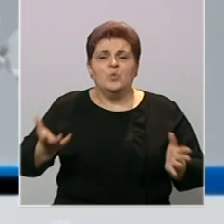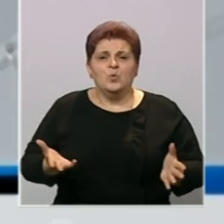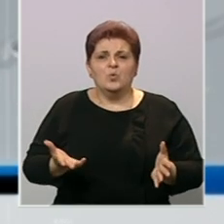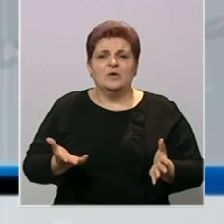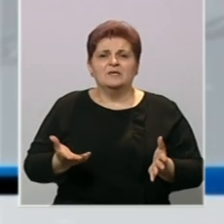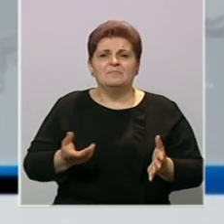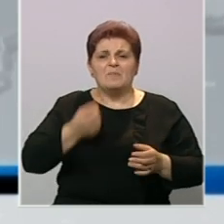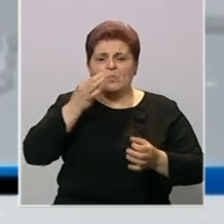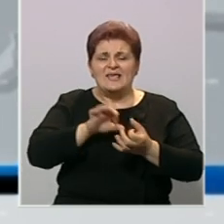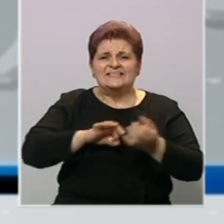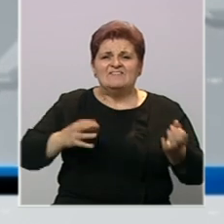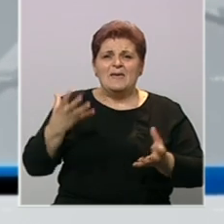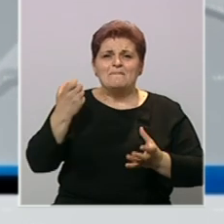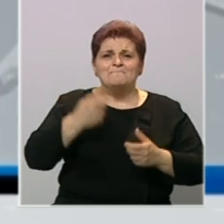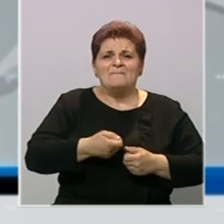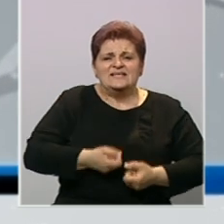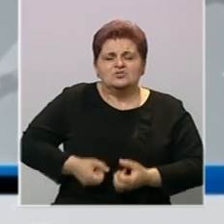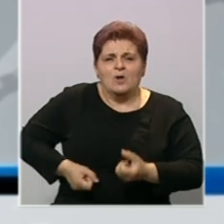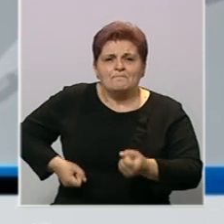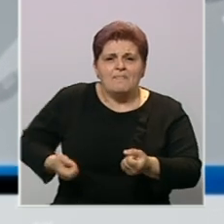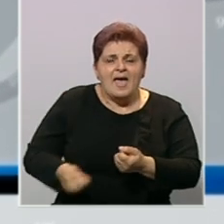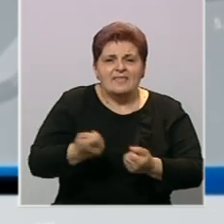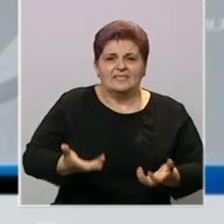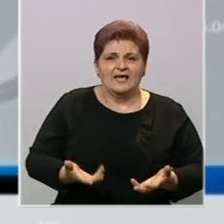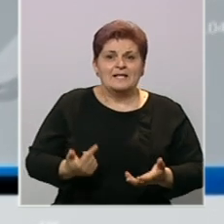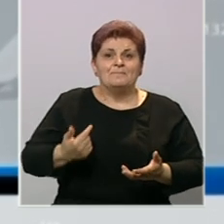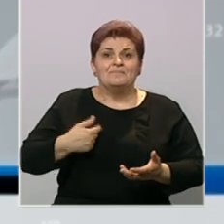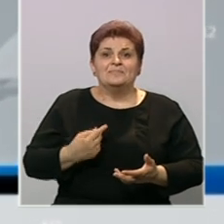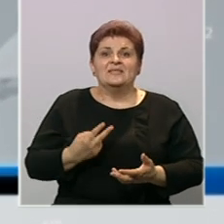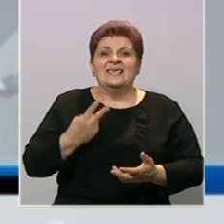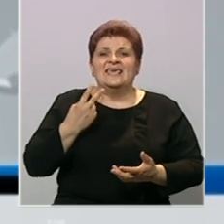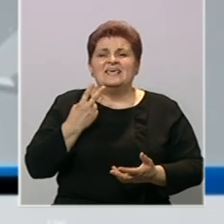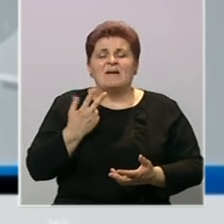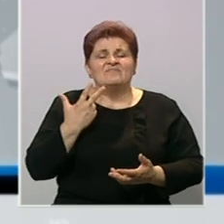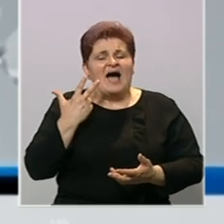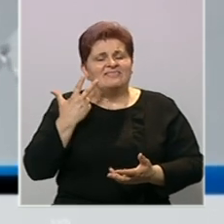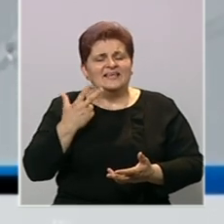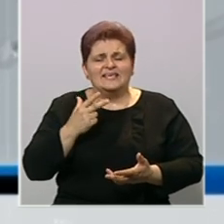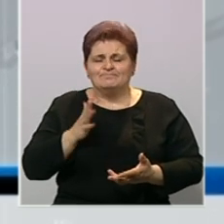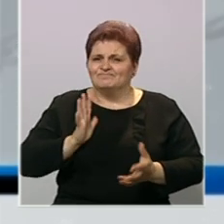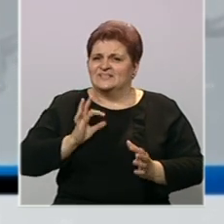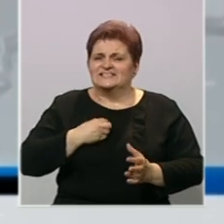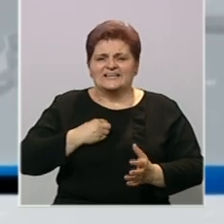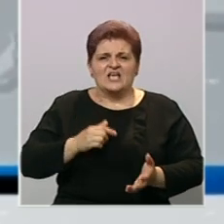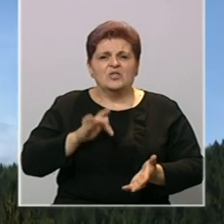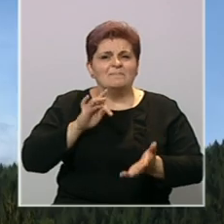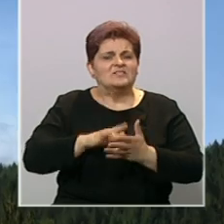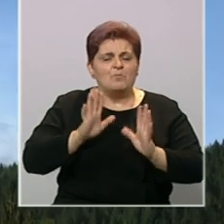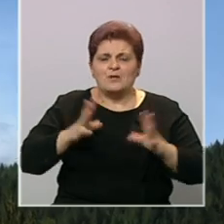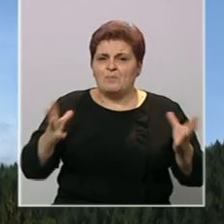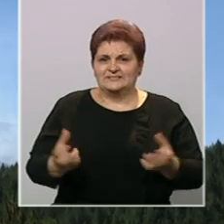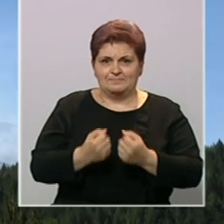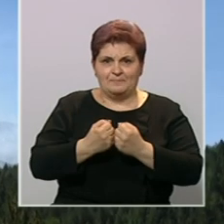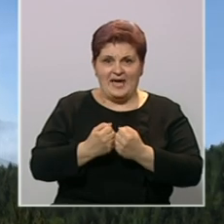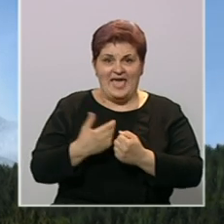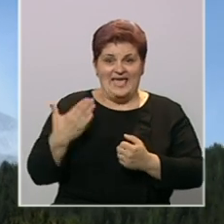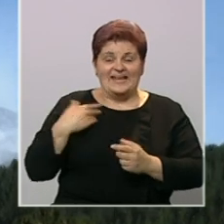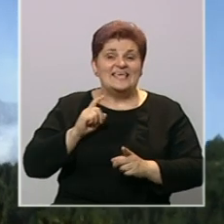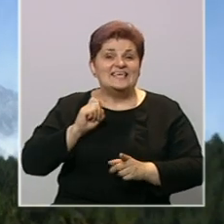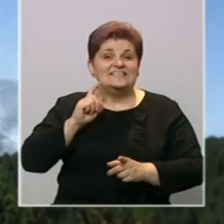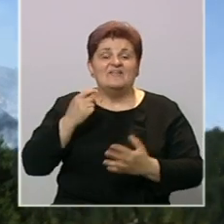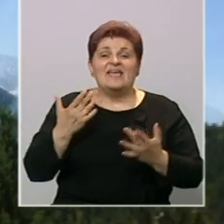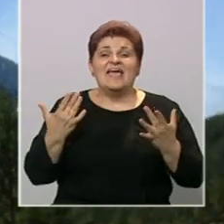vučemo crijeva jedno 500 metara u zrak i svašta nešto. Imamo dvije kritične točke koje moramo spasiti. Na terenu je